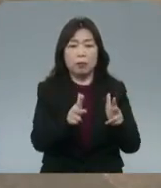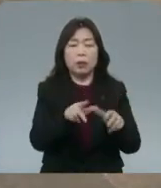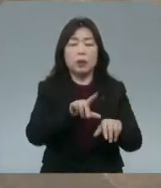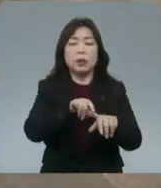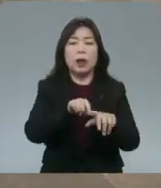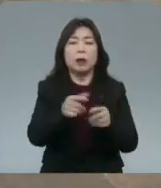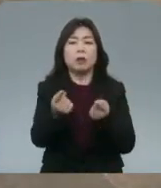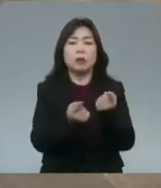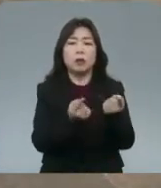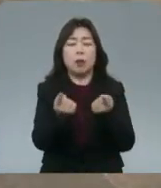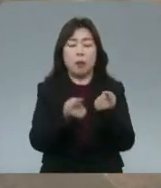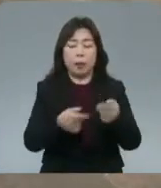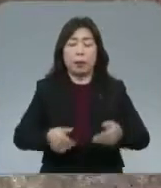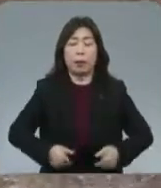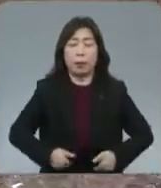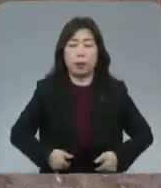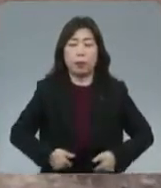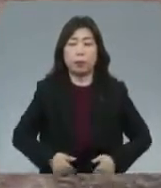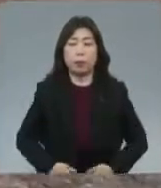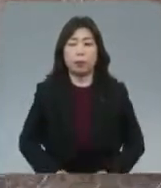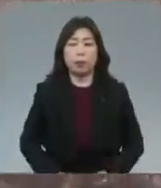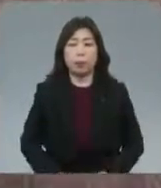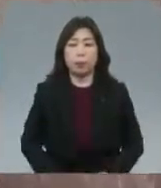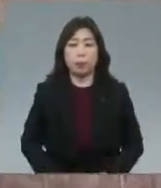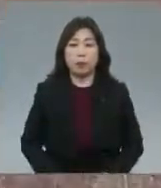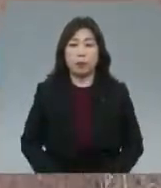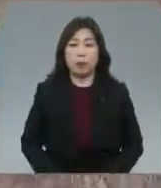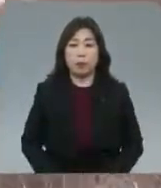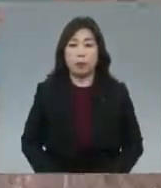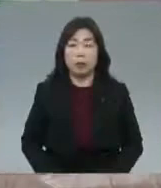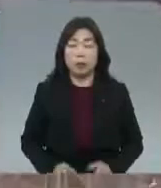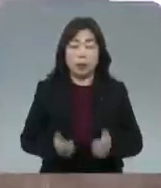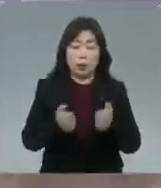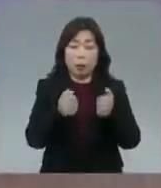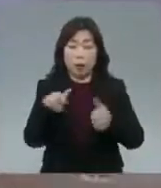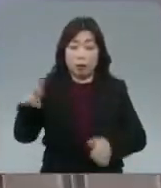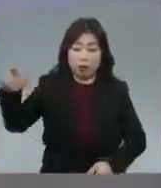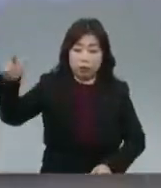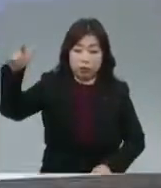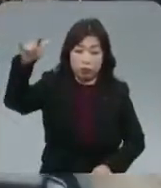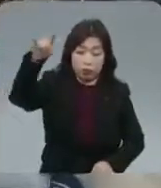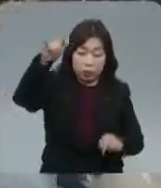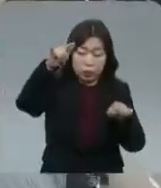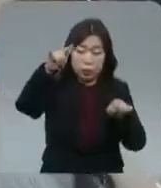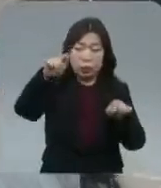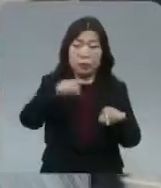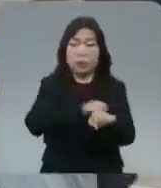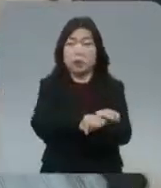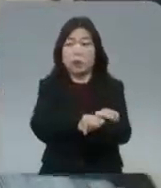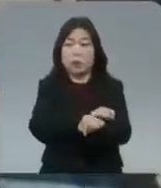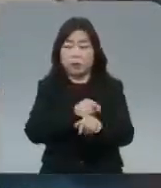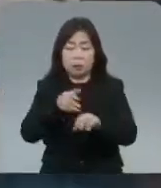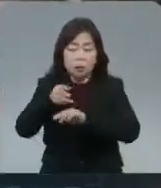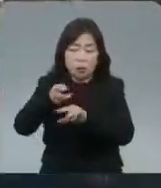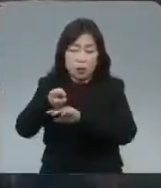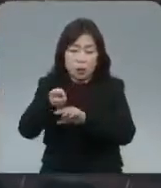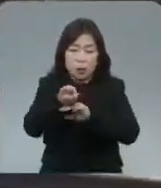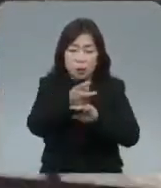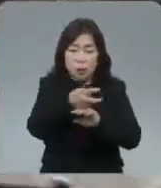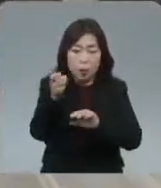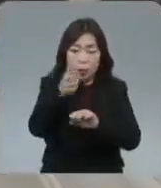также на строительных площадках необходимо предотвращать образование твердых частиц с помощью